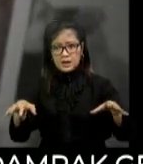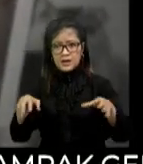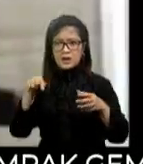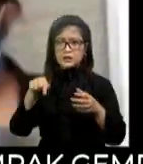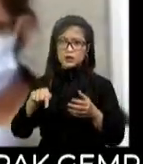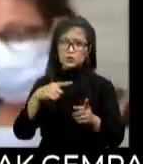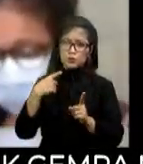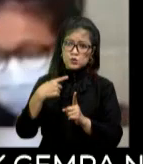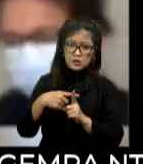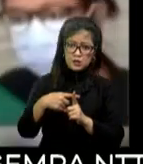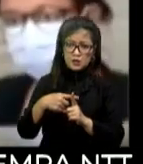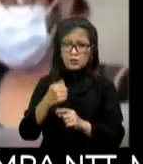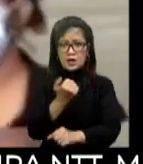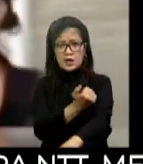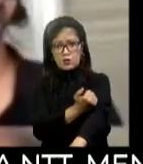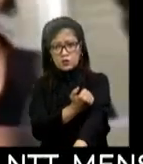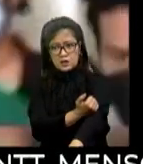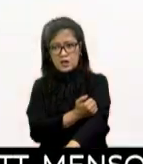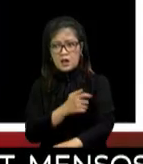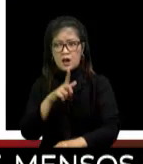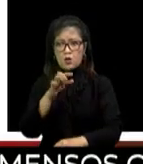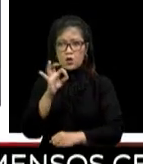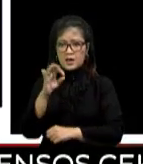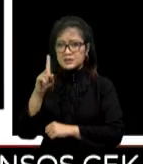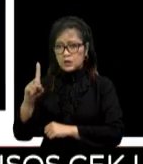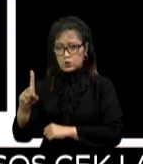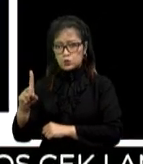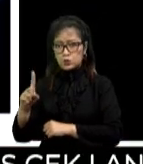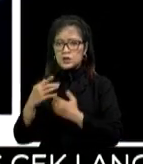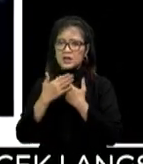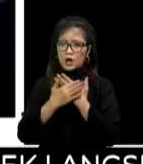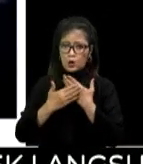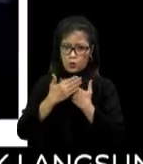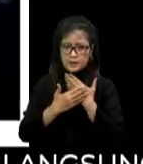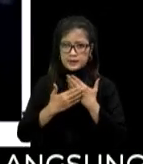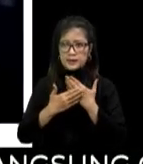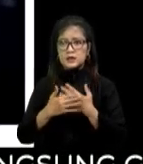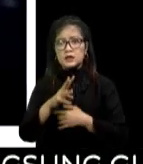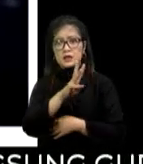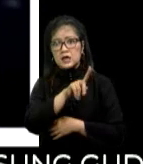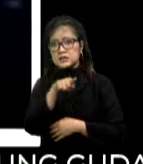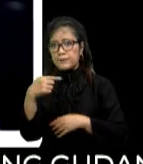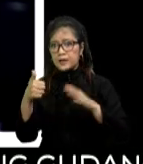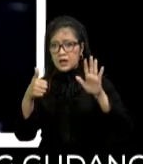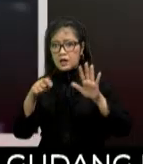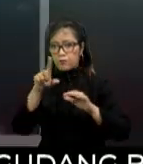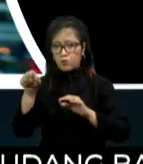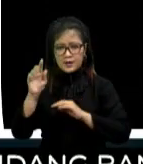1 Jack Smith akan menjalani rehabilitasi di rsko selama tiga hingga enam bulan ke depan